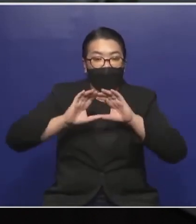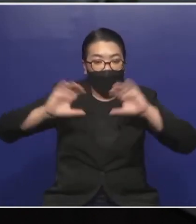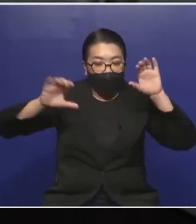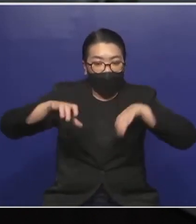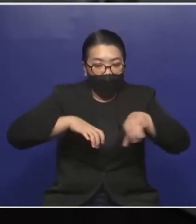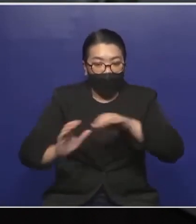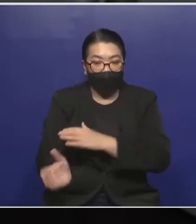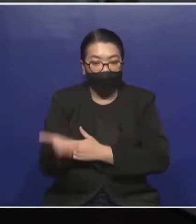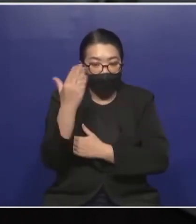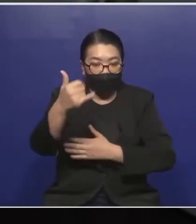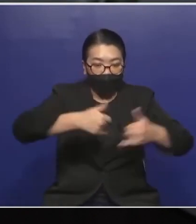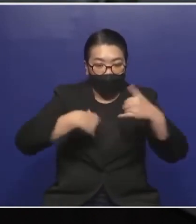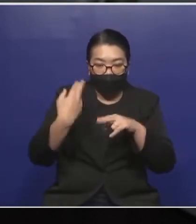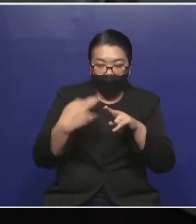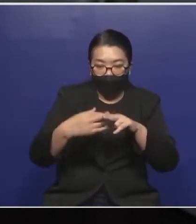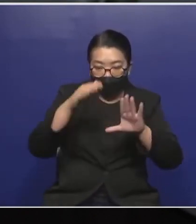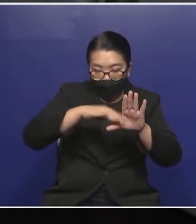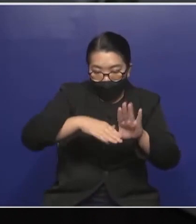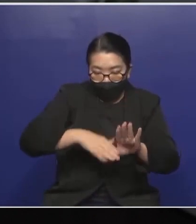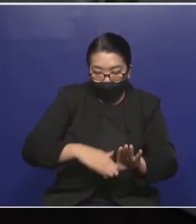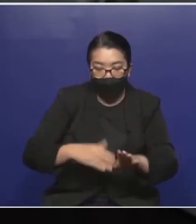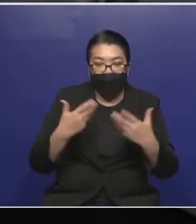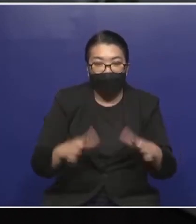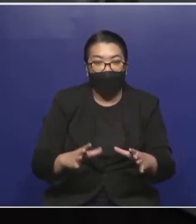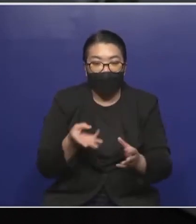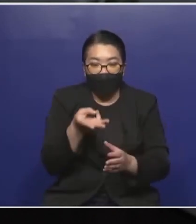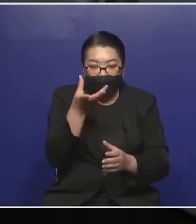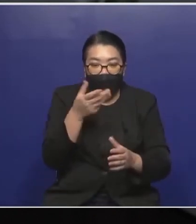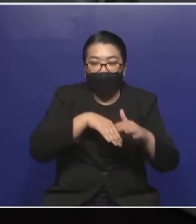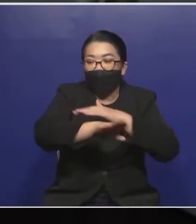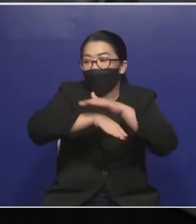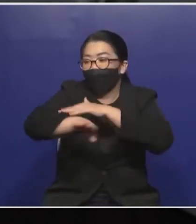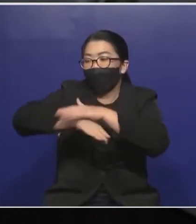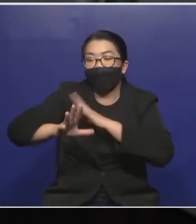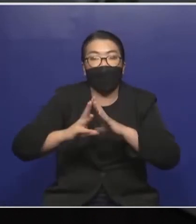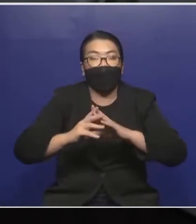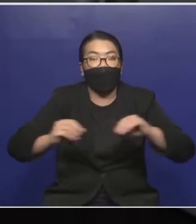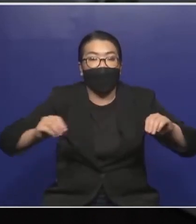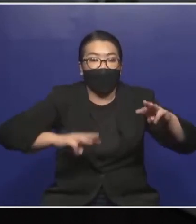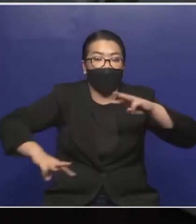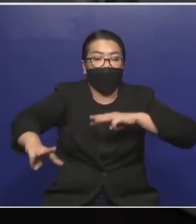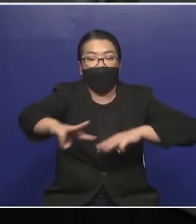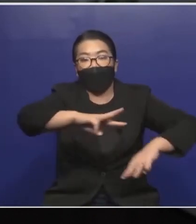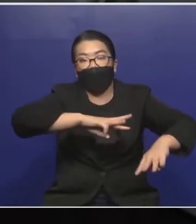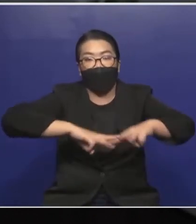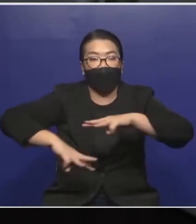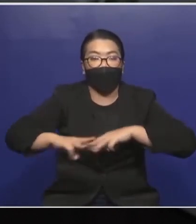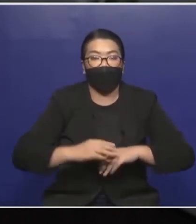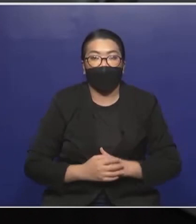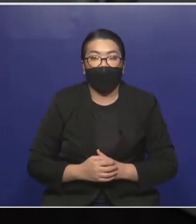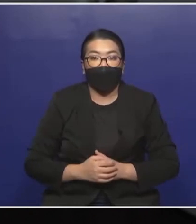จัด ตอนเช้าคนมาลงชื่อ คนนั่งกัเต็ไปหมดเผอแบเดียวหายไปหม tapiแบบนี้เนี่ย